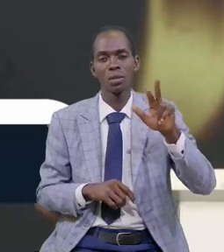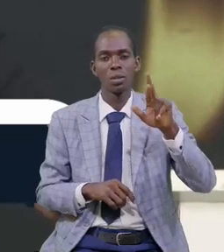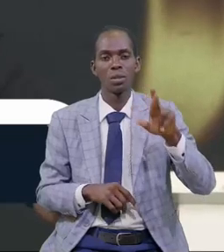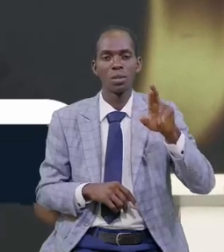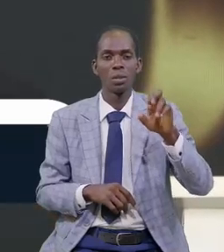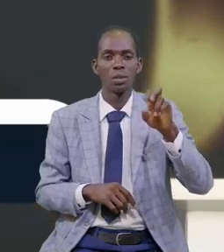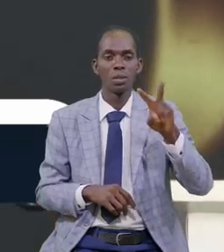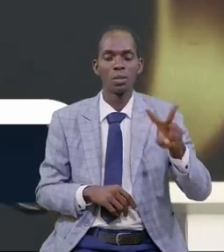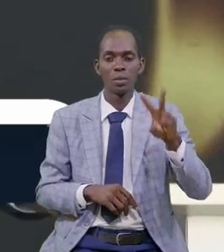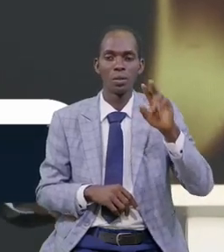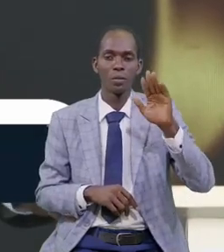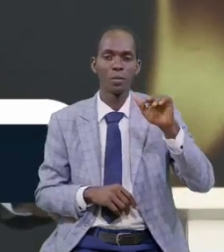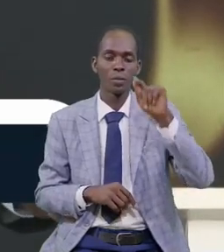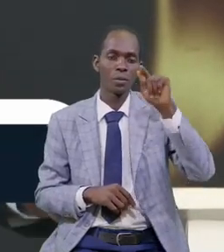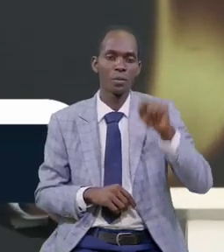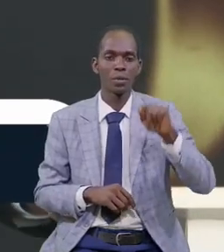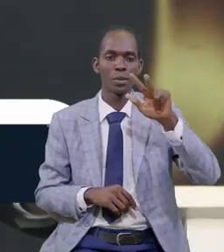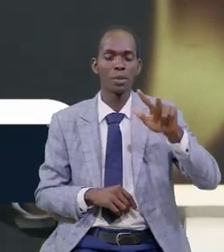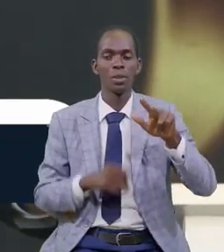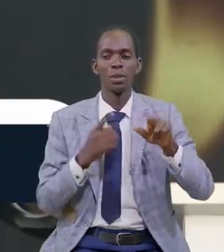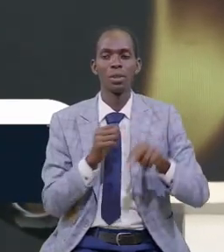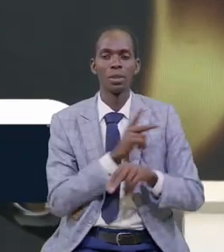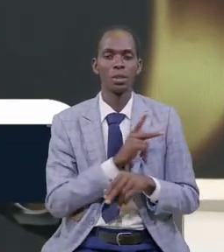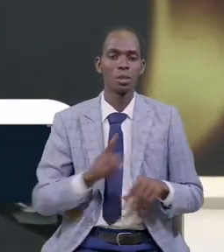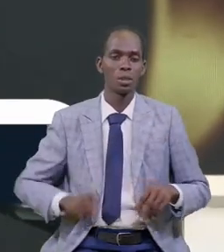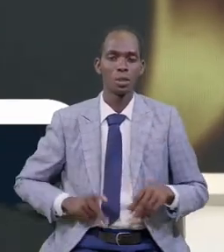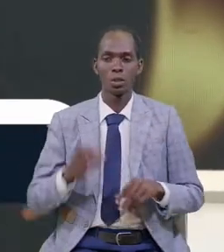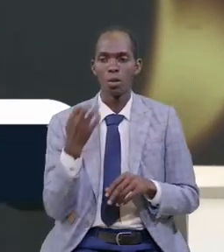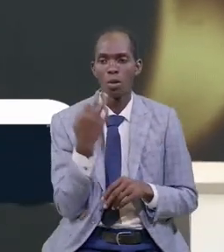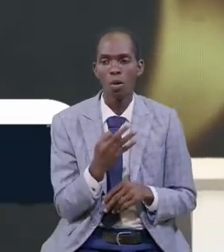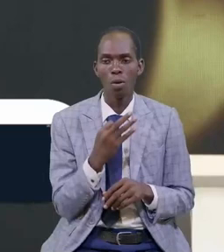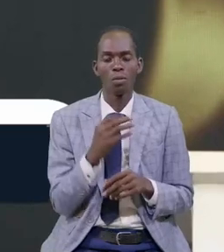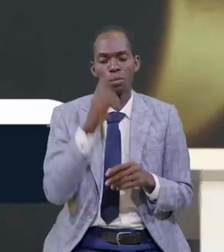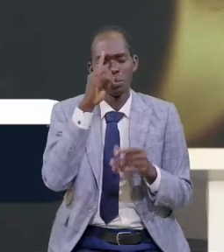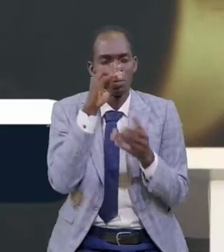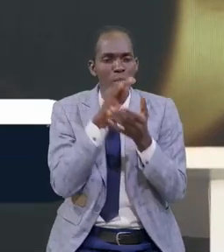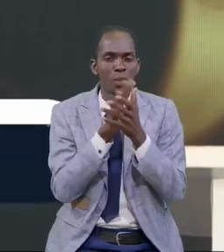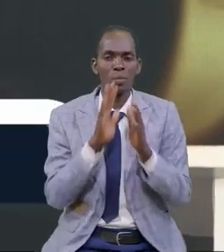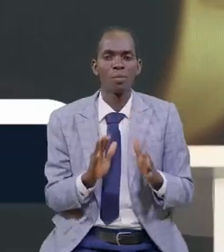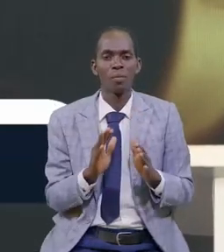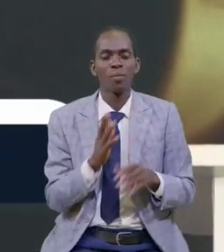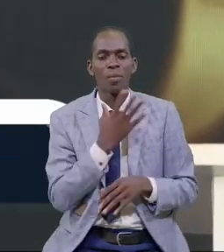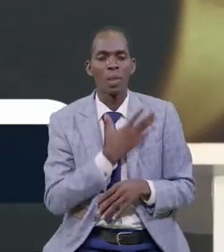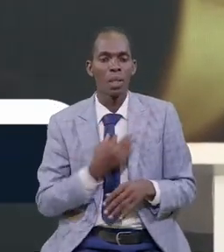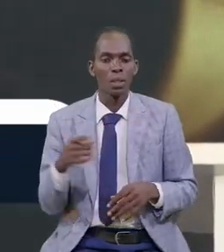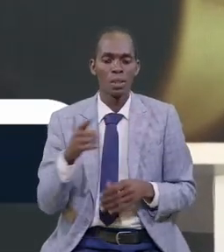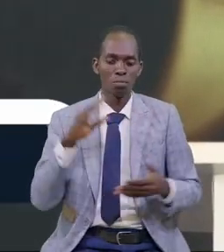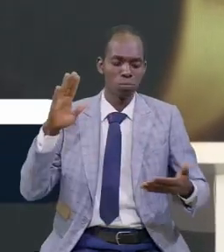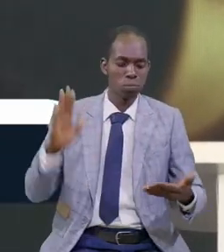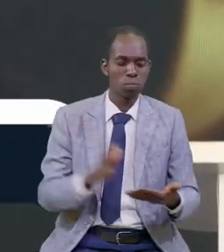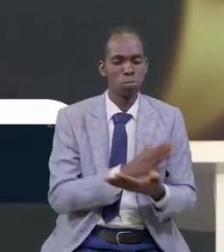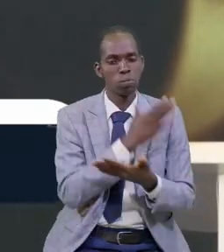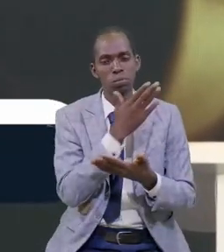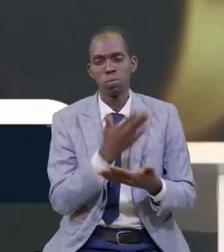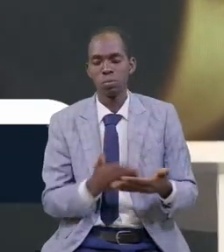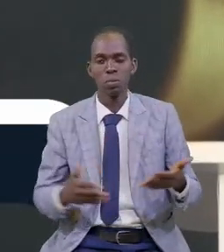apocalypse 15 le roi des saints apocalypse 15 et le verset 3 qui dit et